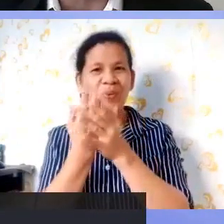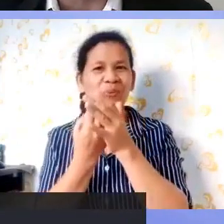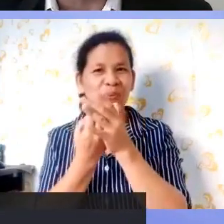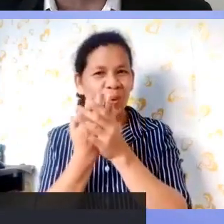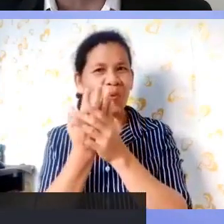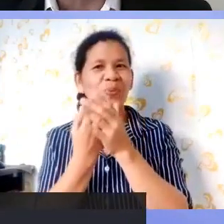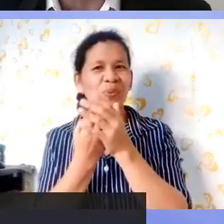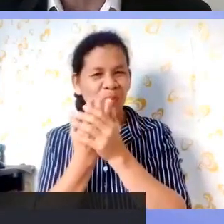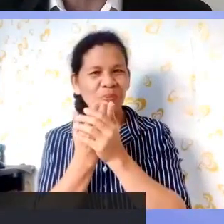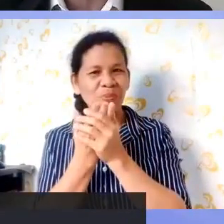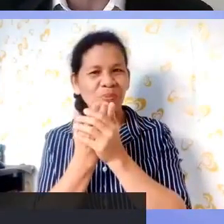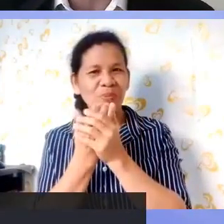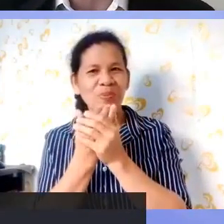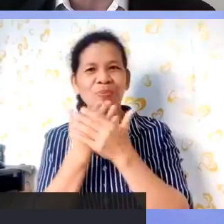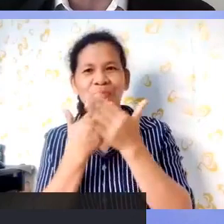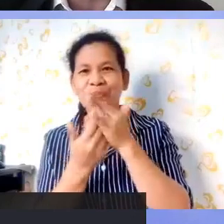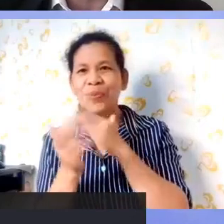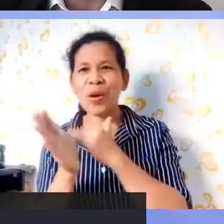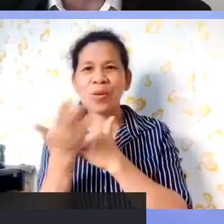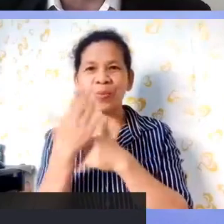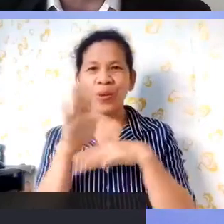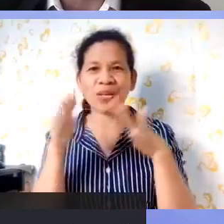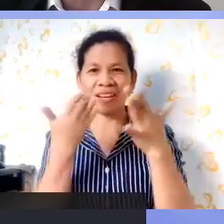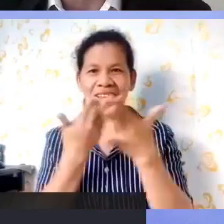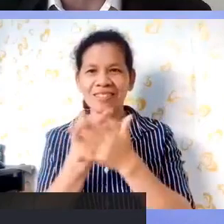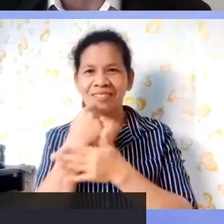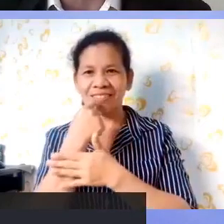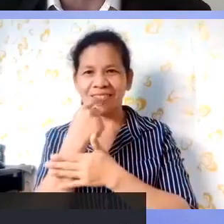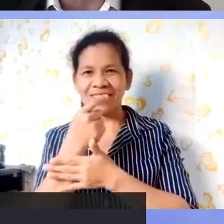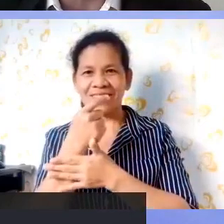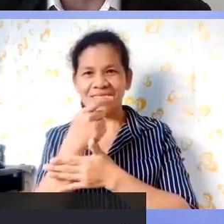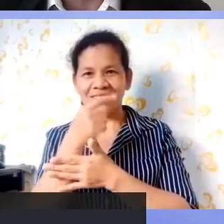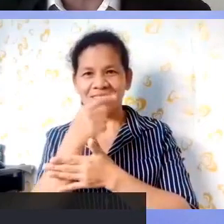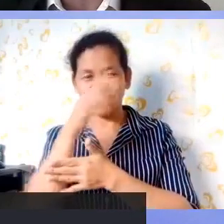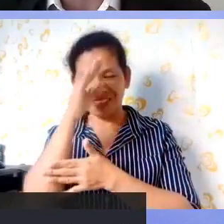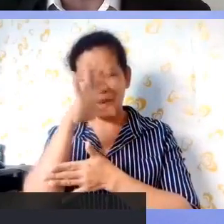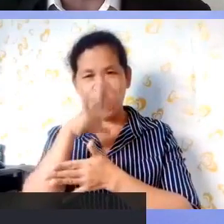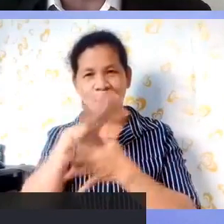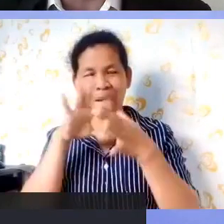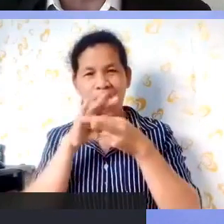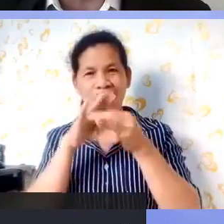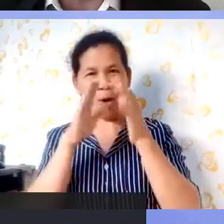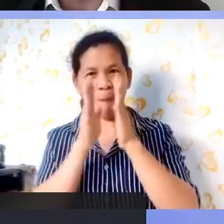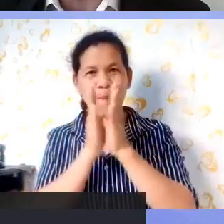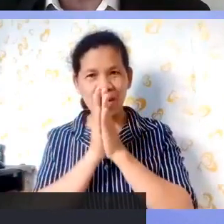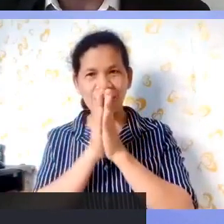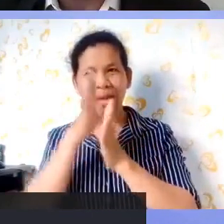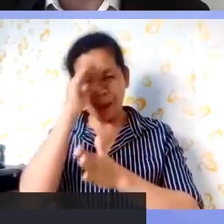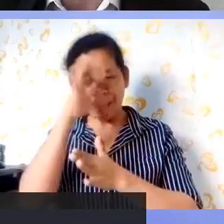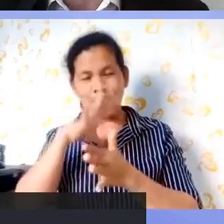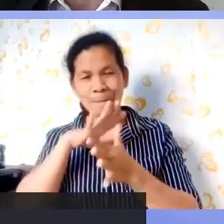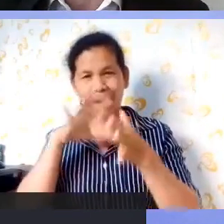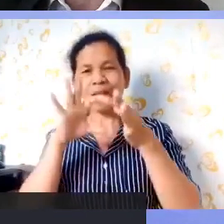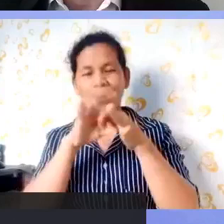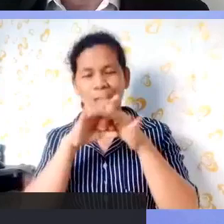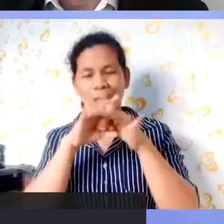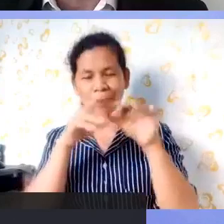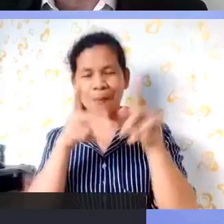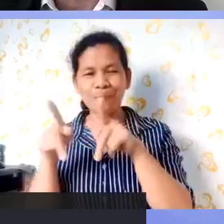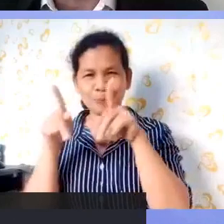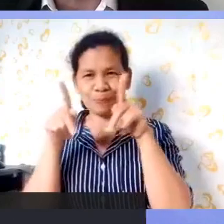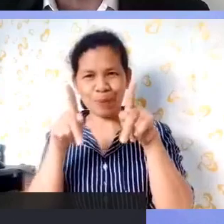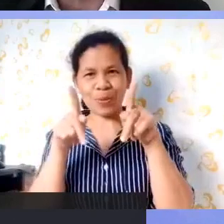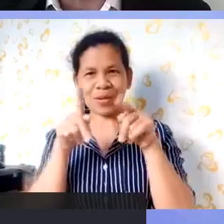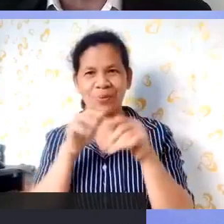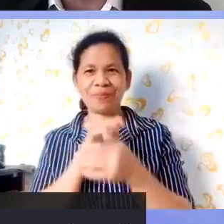to everyone. It says, a man of prayer is a man of power. Wow, thank you